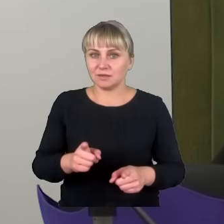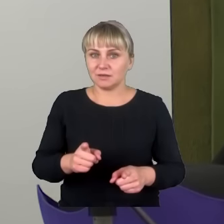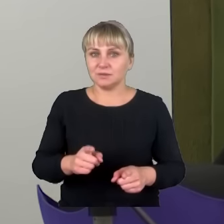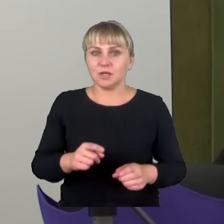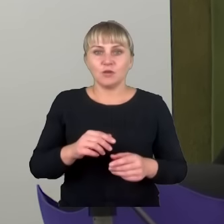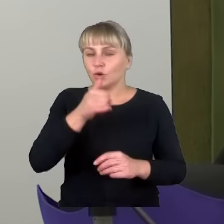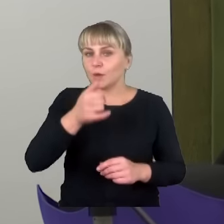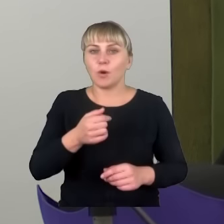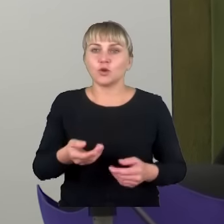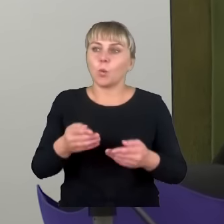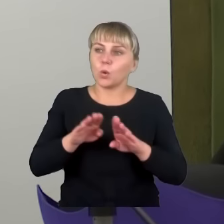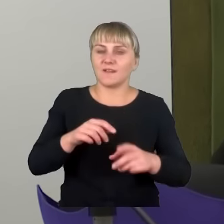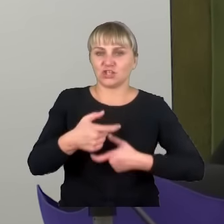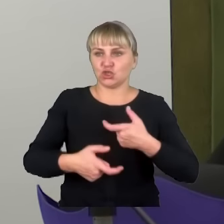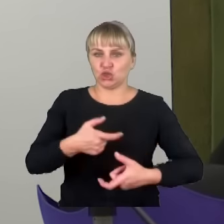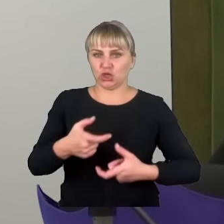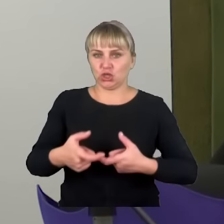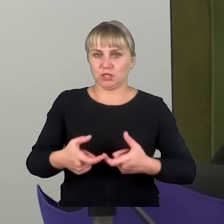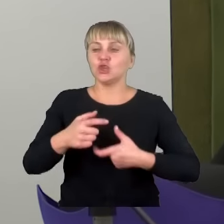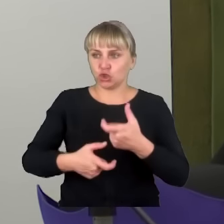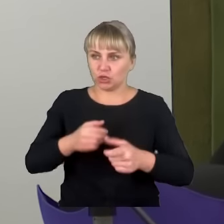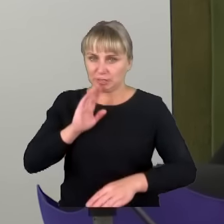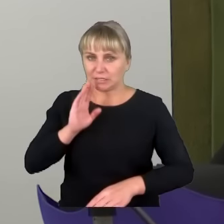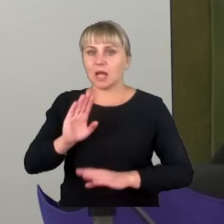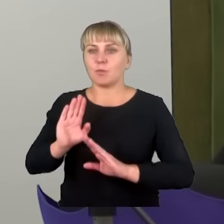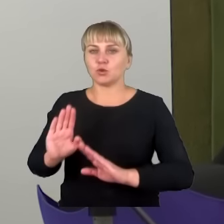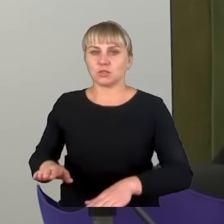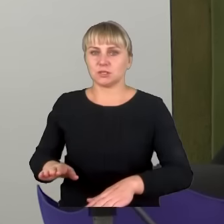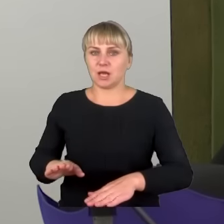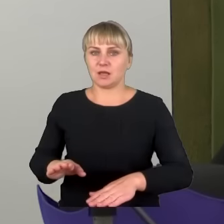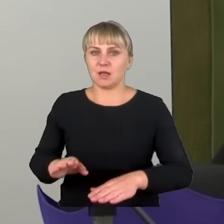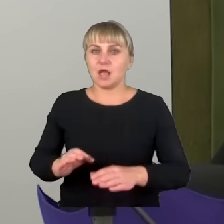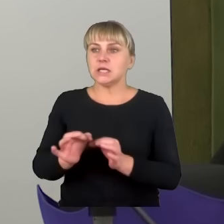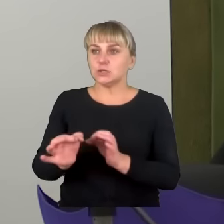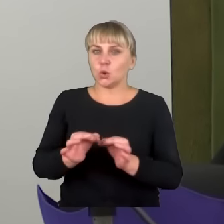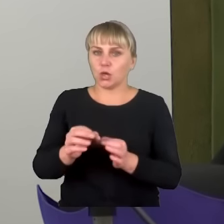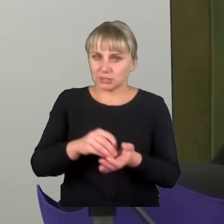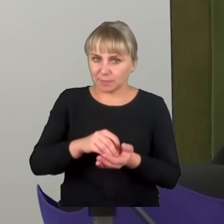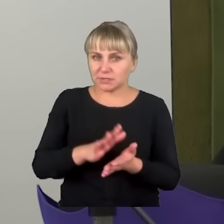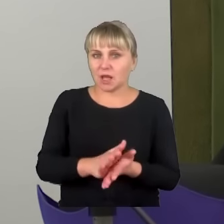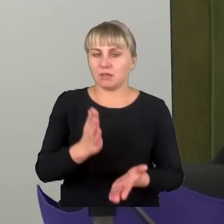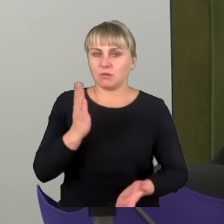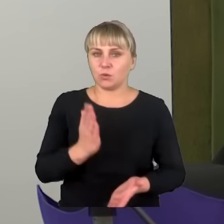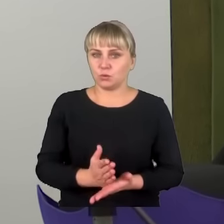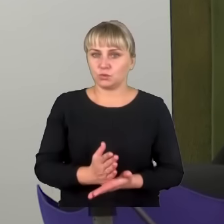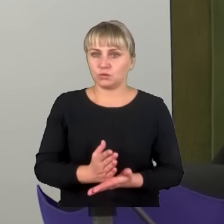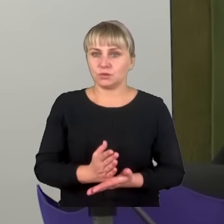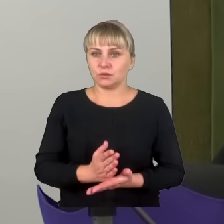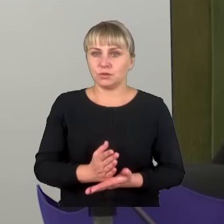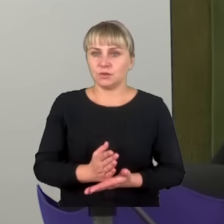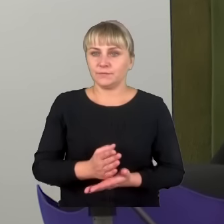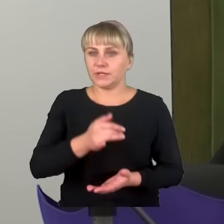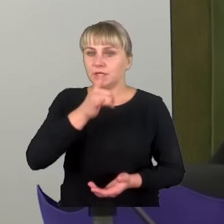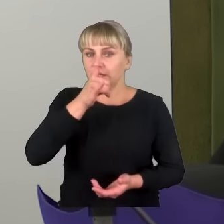czyn. Czyli ten czyn zostanie, z historią się już zapisał, i nie można go